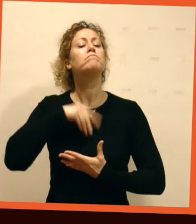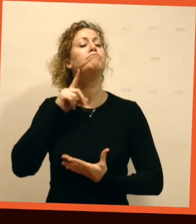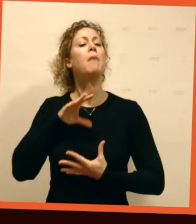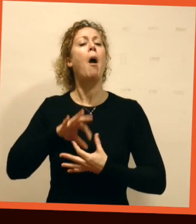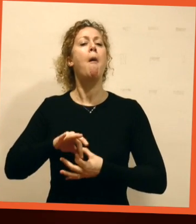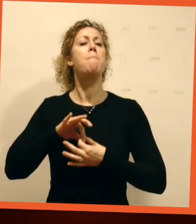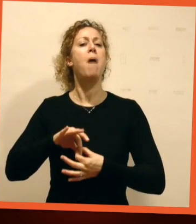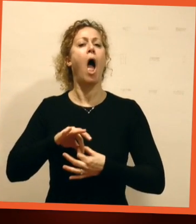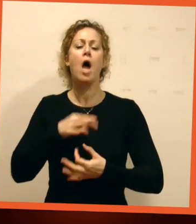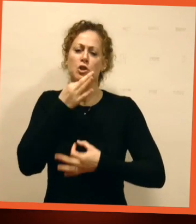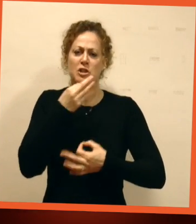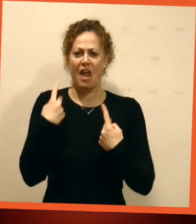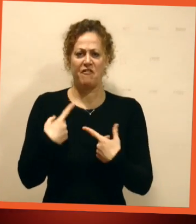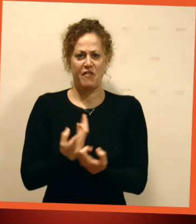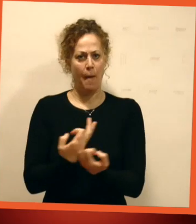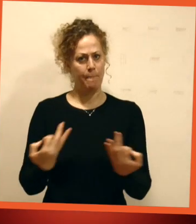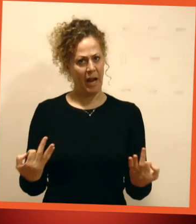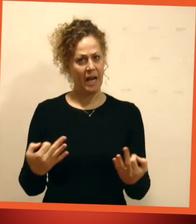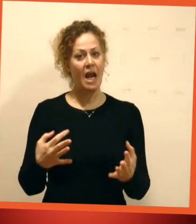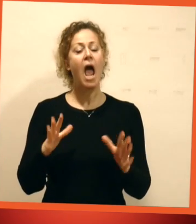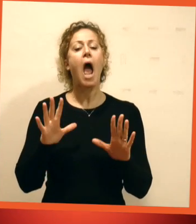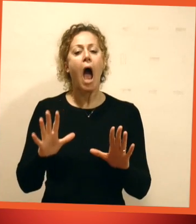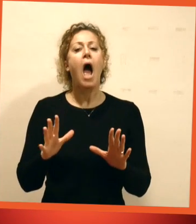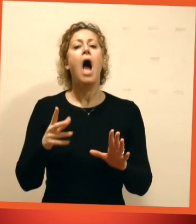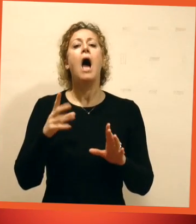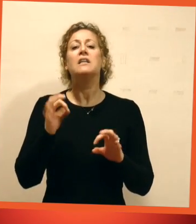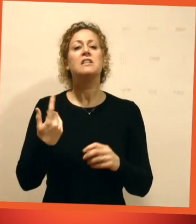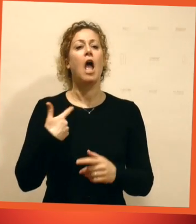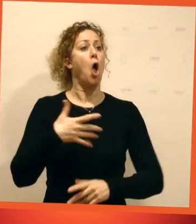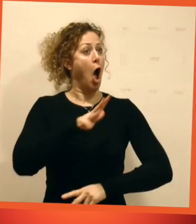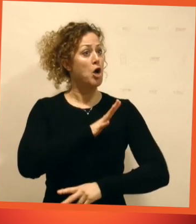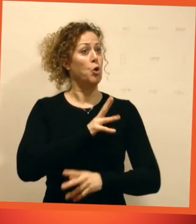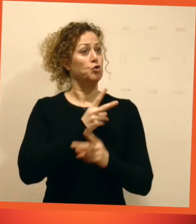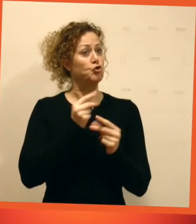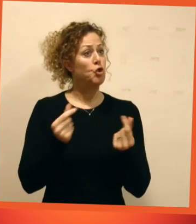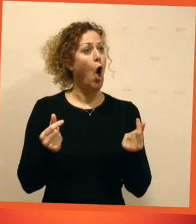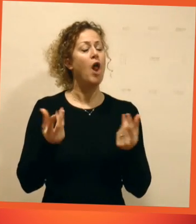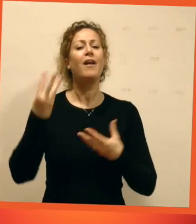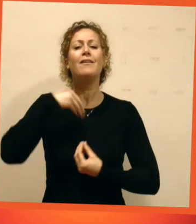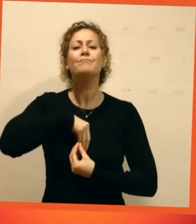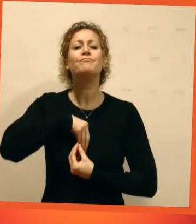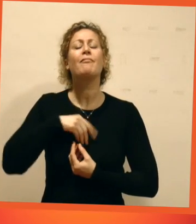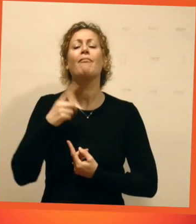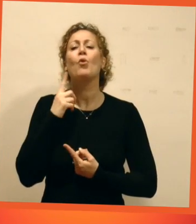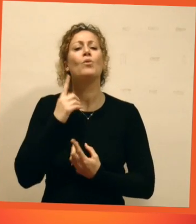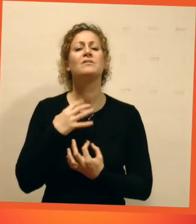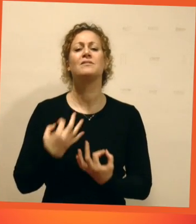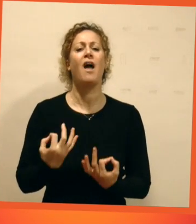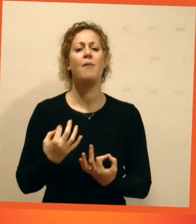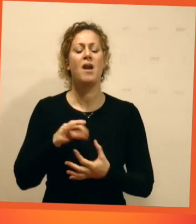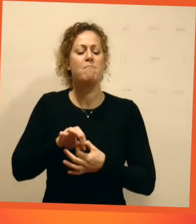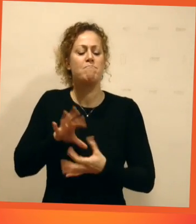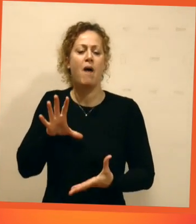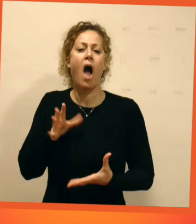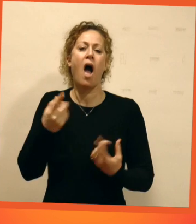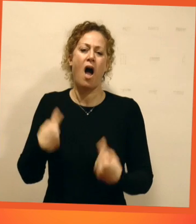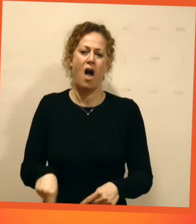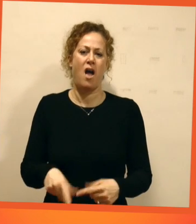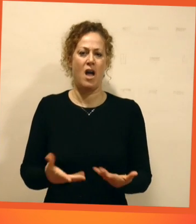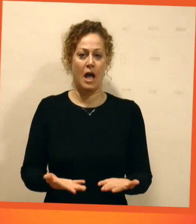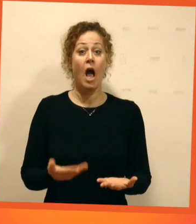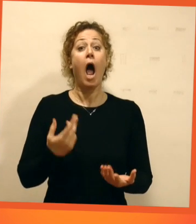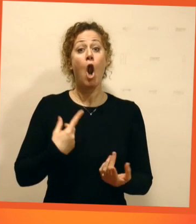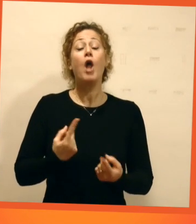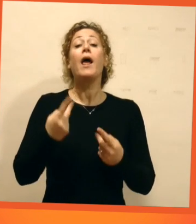per noi questo stimolare il conoscere se stesso e scoprire se stessi nelle proprie possibilità